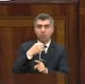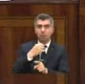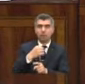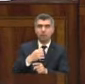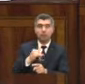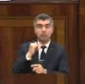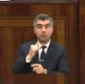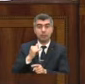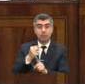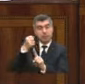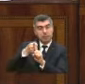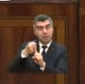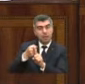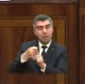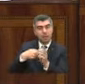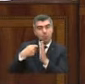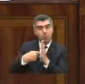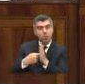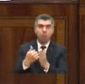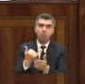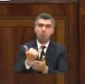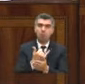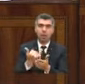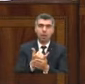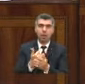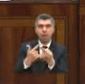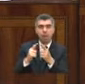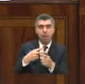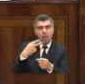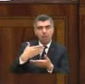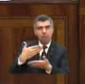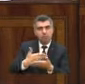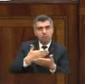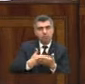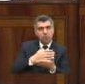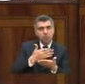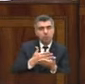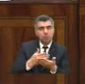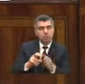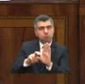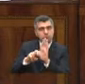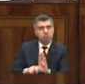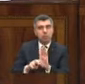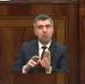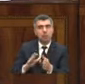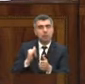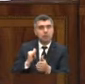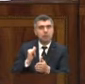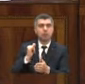الله لهذا الورش المجتمعي الحيوي من خلال الخطب أو من خلال إشرافه الشخصي على